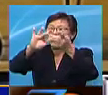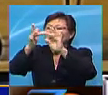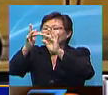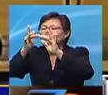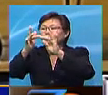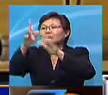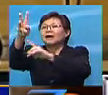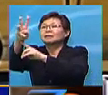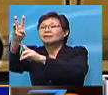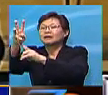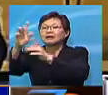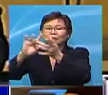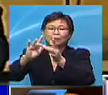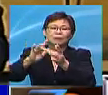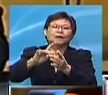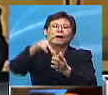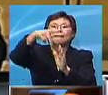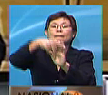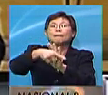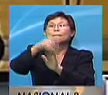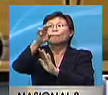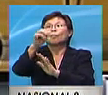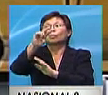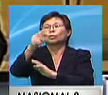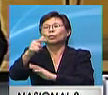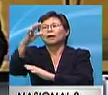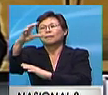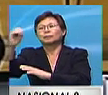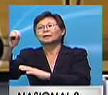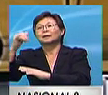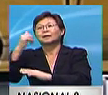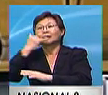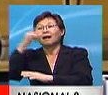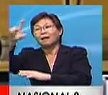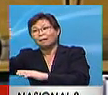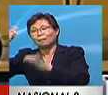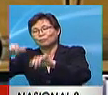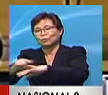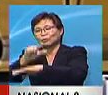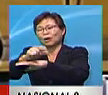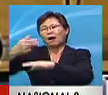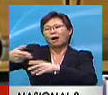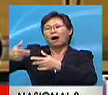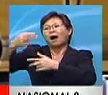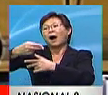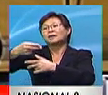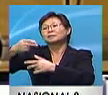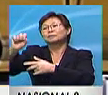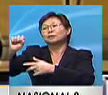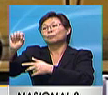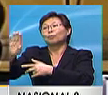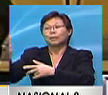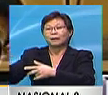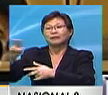pemborong Holes supaya Syarikat telekomunikasi yang lain turut boleh menggunakan rangkaian high speed broadband dengan izin